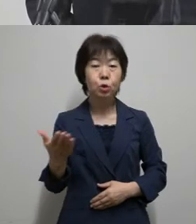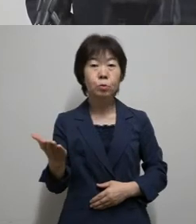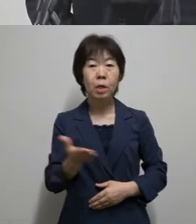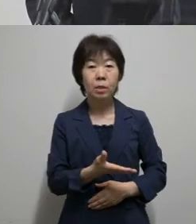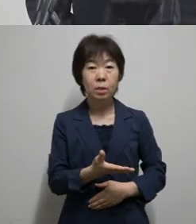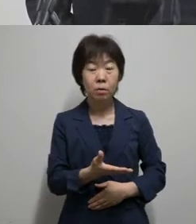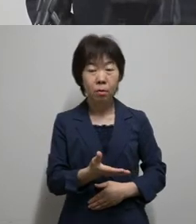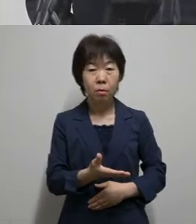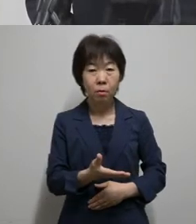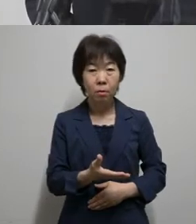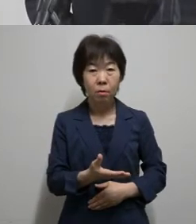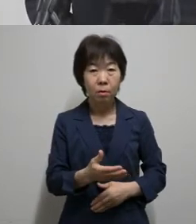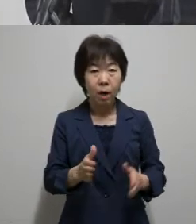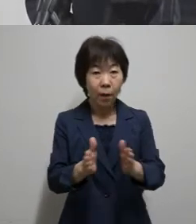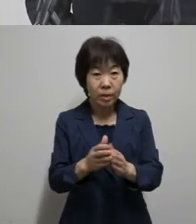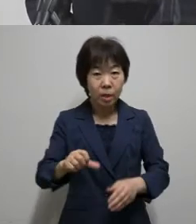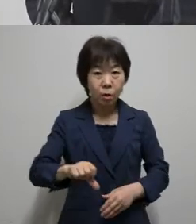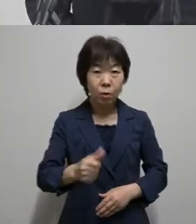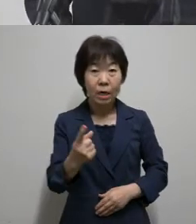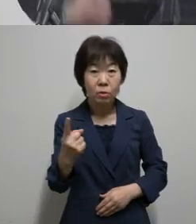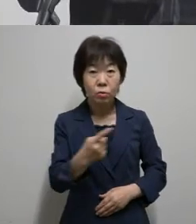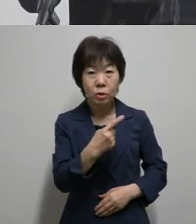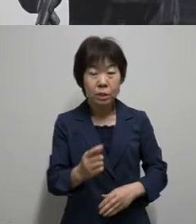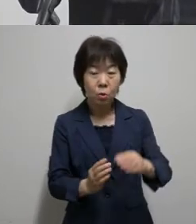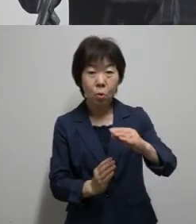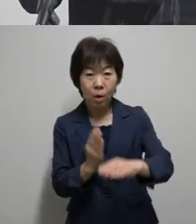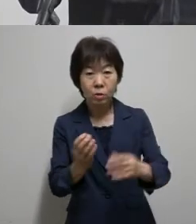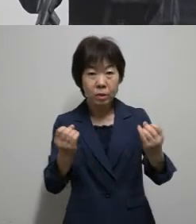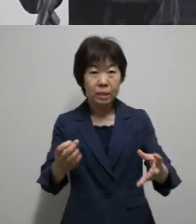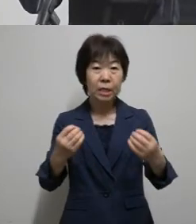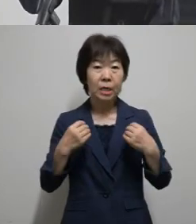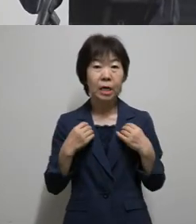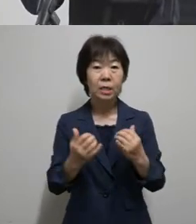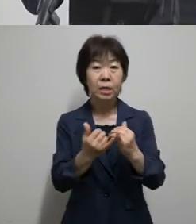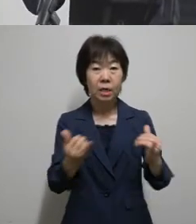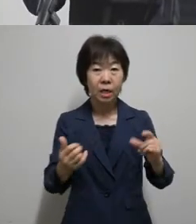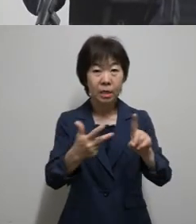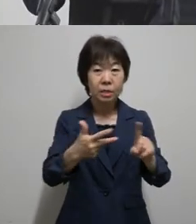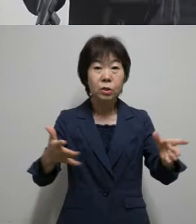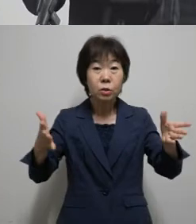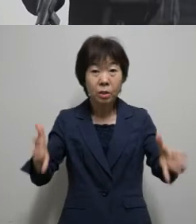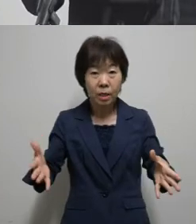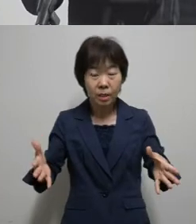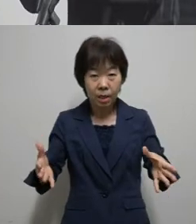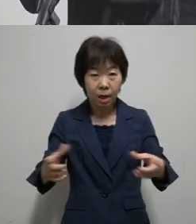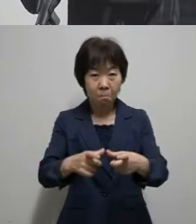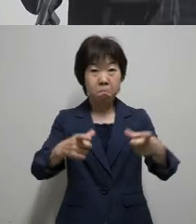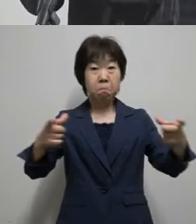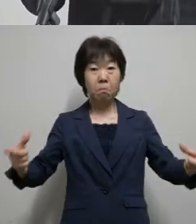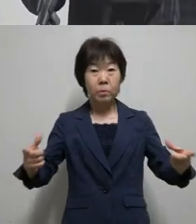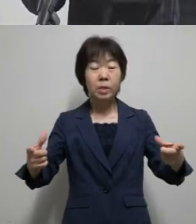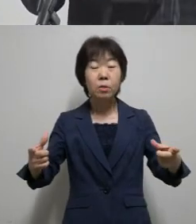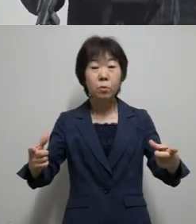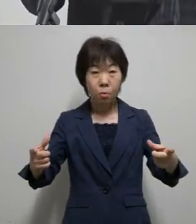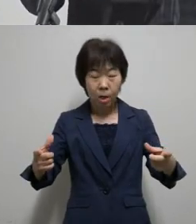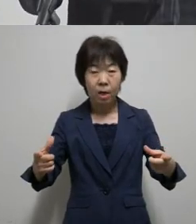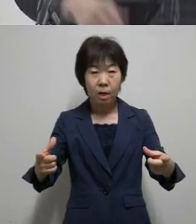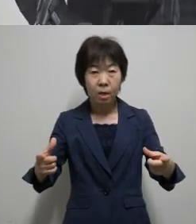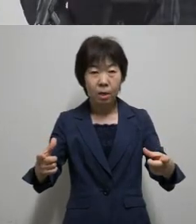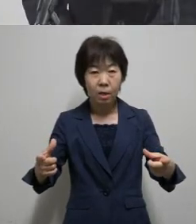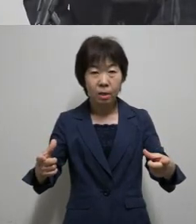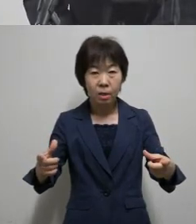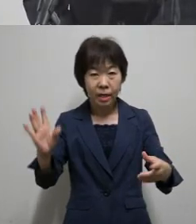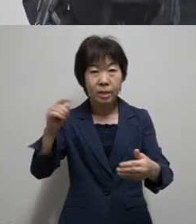500人を超える新規感染者が1週間で出るというのは福島県では当然ながら初めてであります